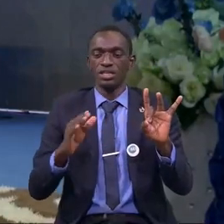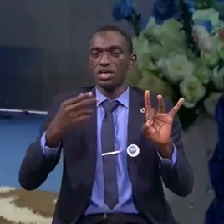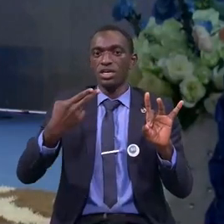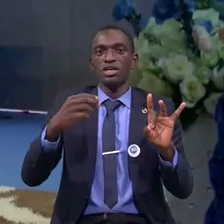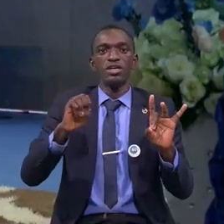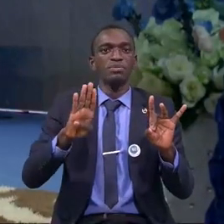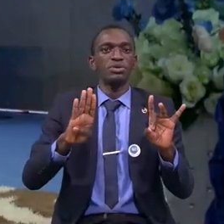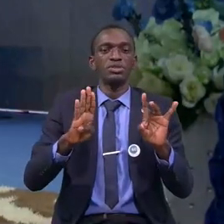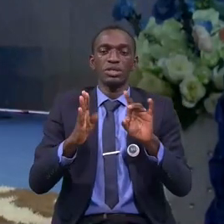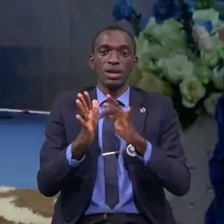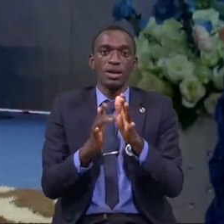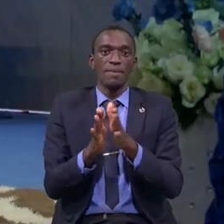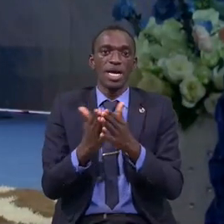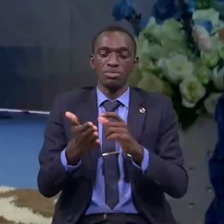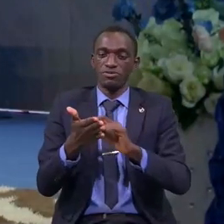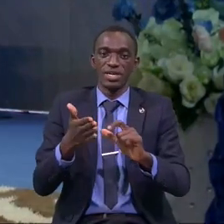Hébreux,